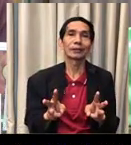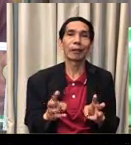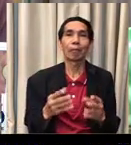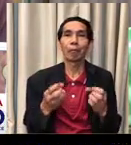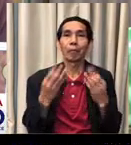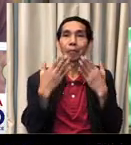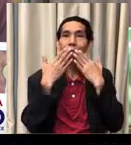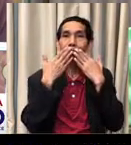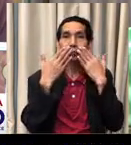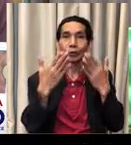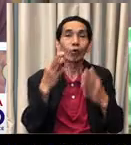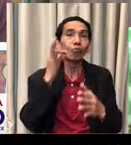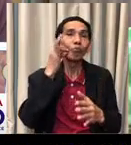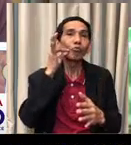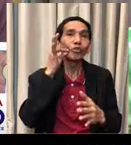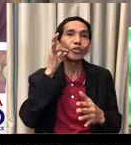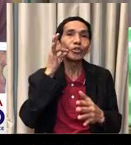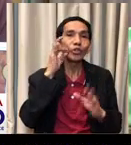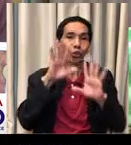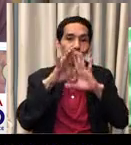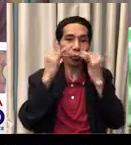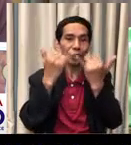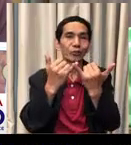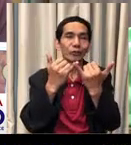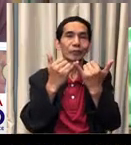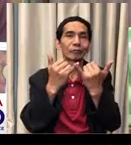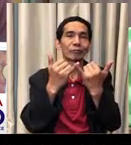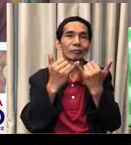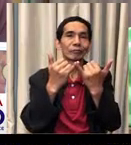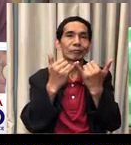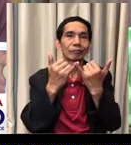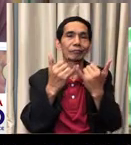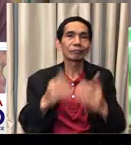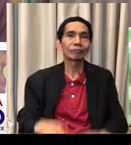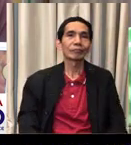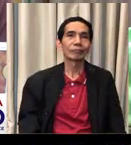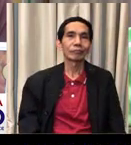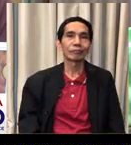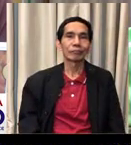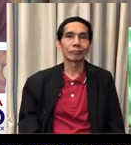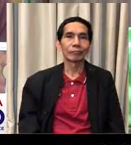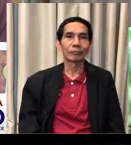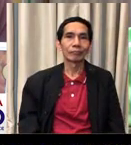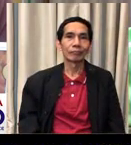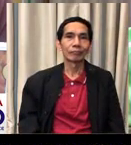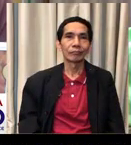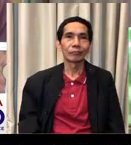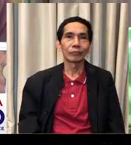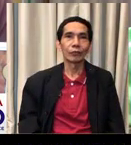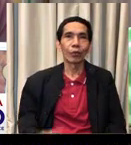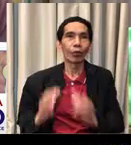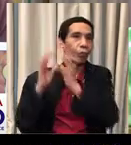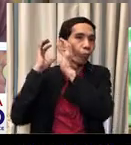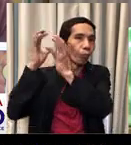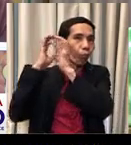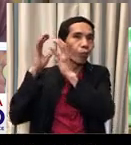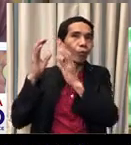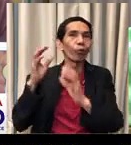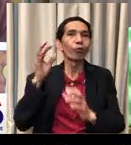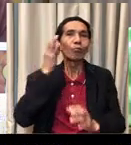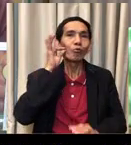maraming salamat ha, Prutas Incorporated. Ayan, Max. Buko Prutas.